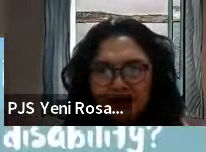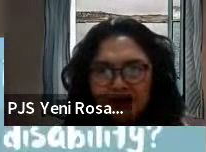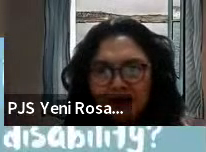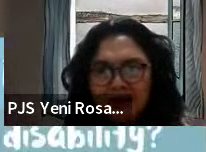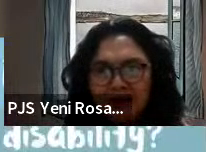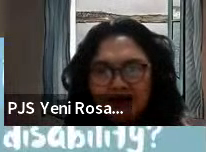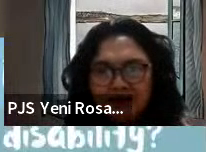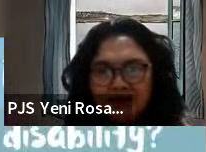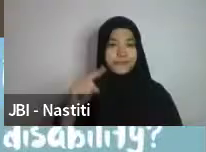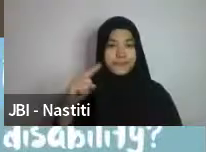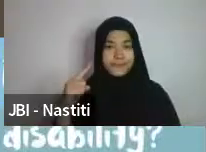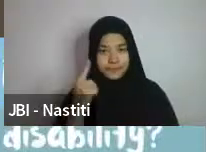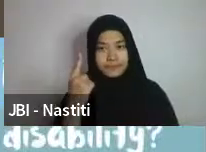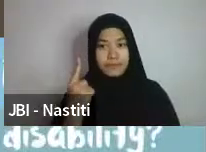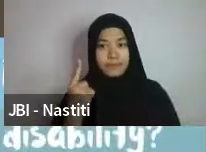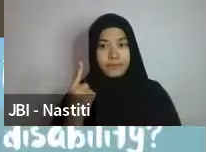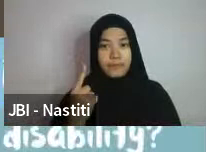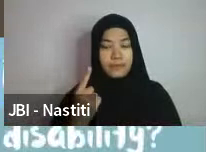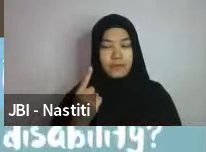pertama-tama